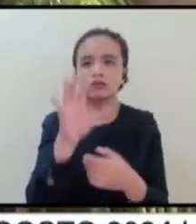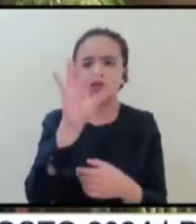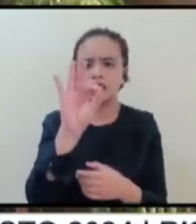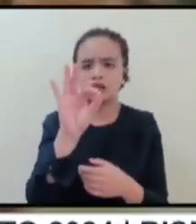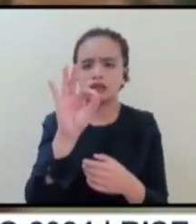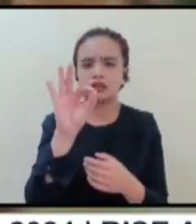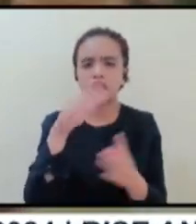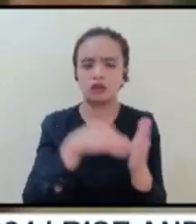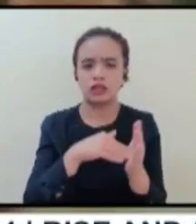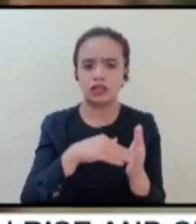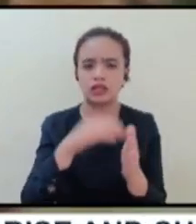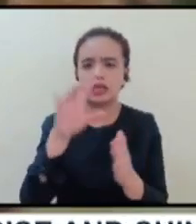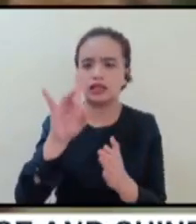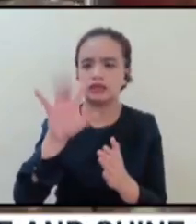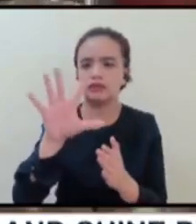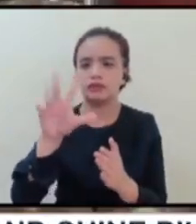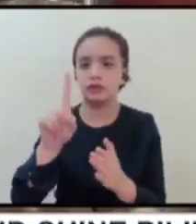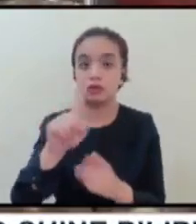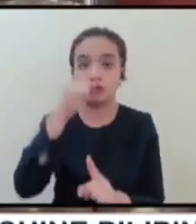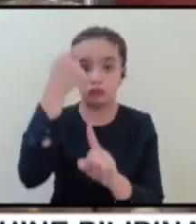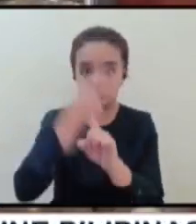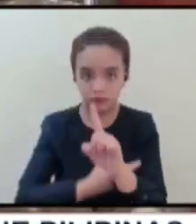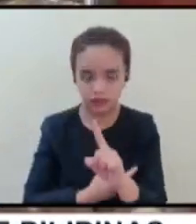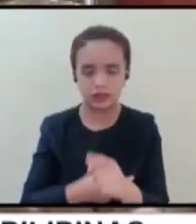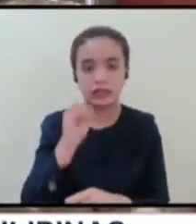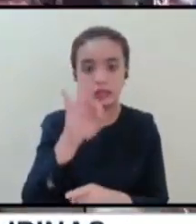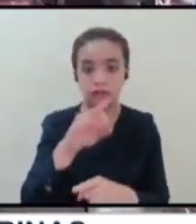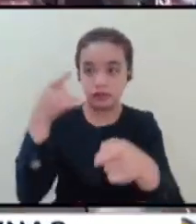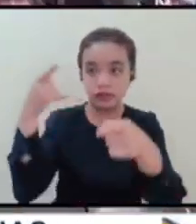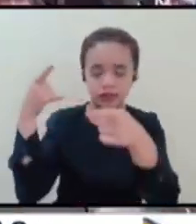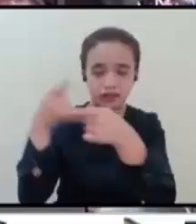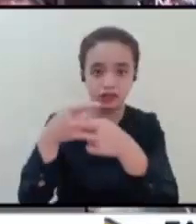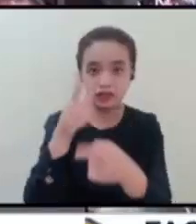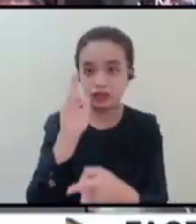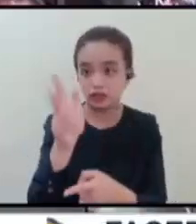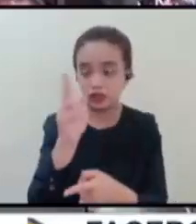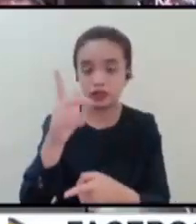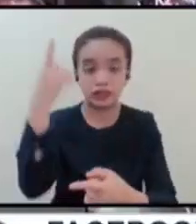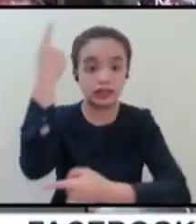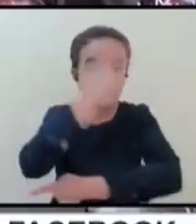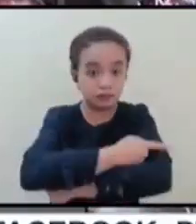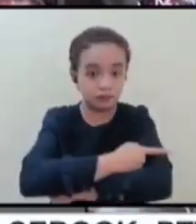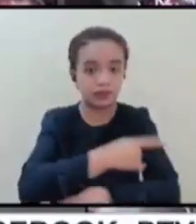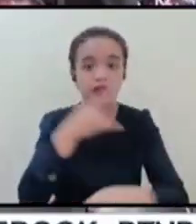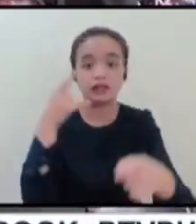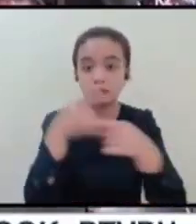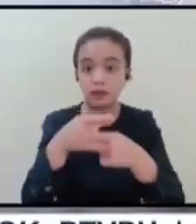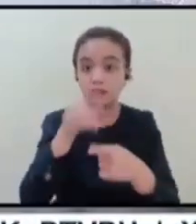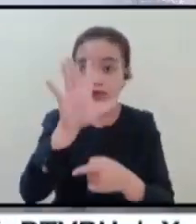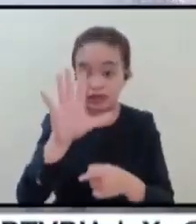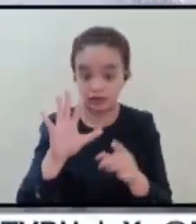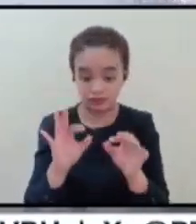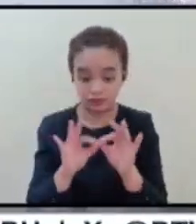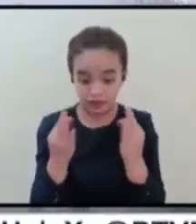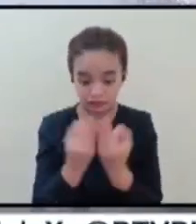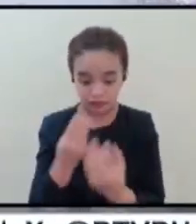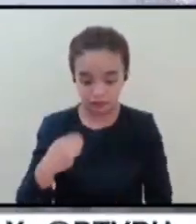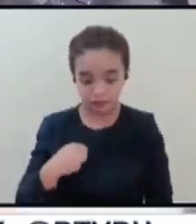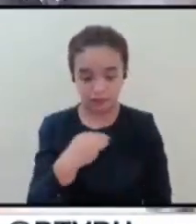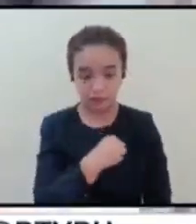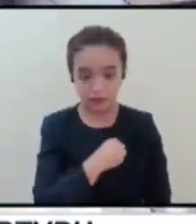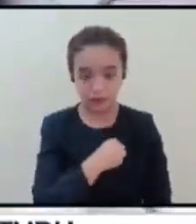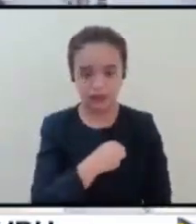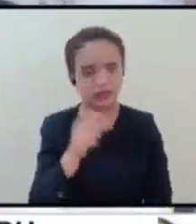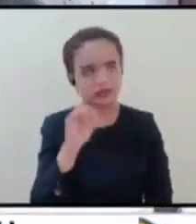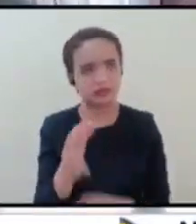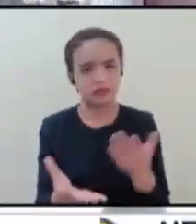9,851 pesos a month. Pag nindi-divide nga naman natin yan ng 30 days divided by 5, lalabas po ay kung